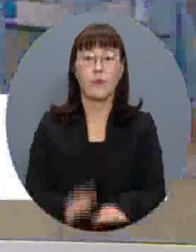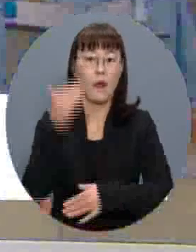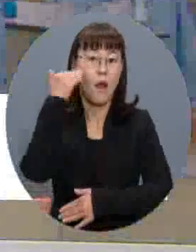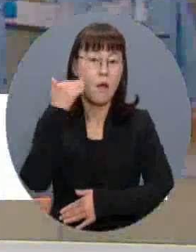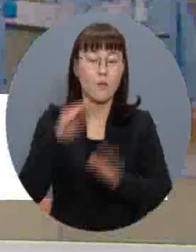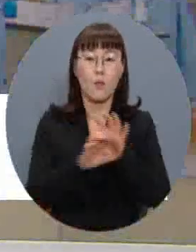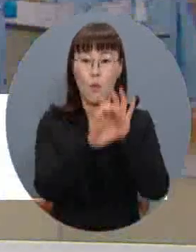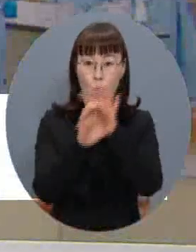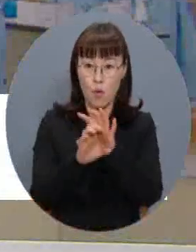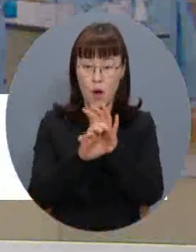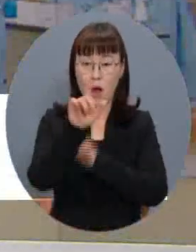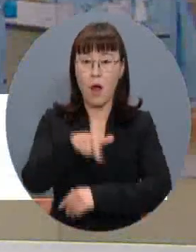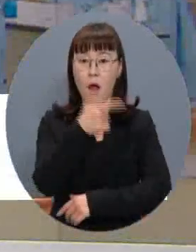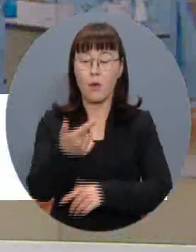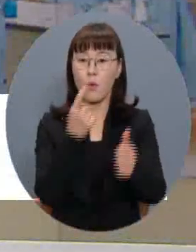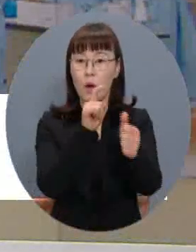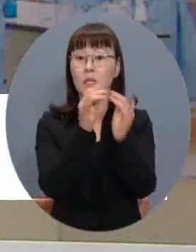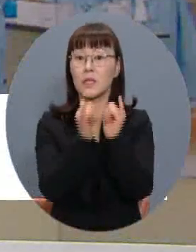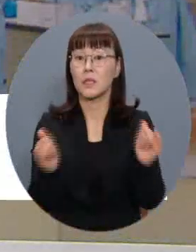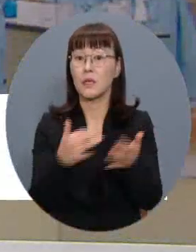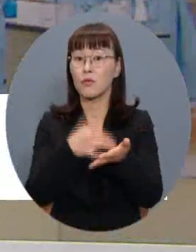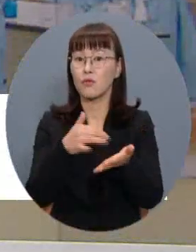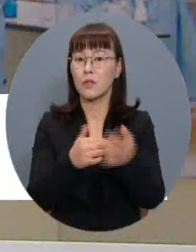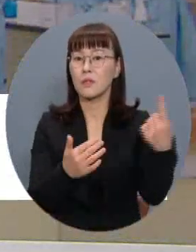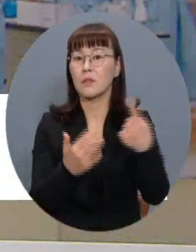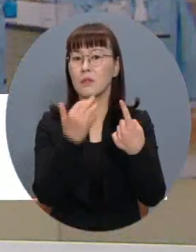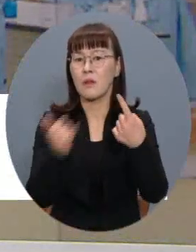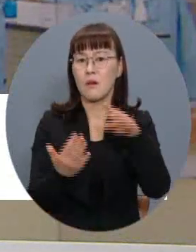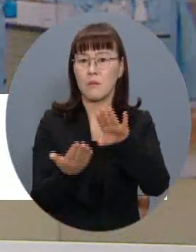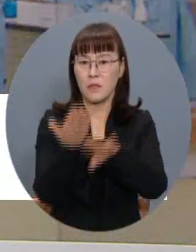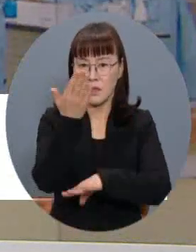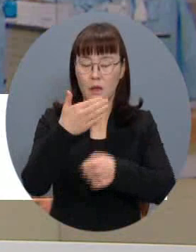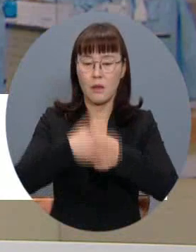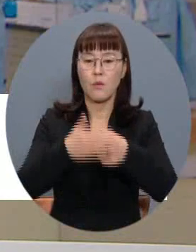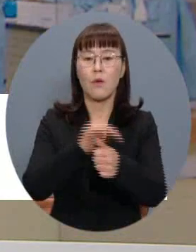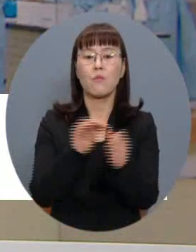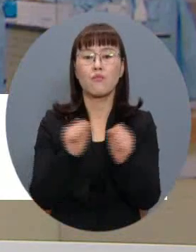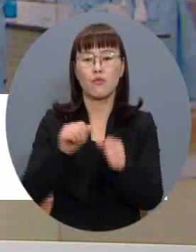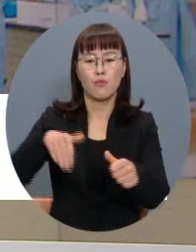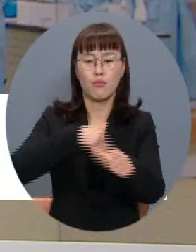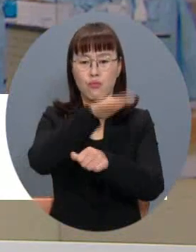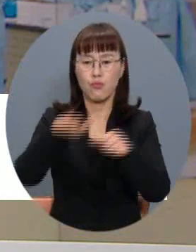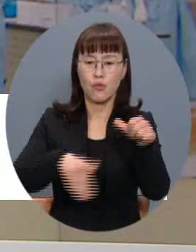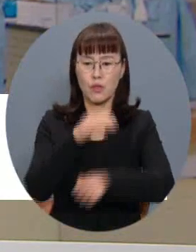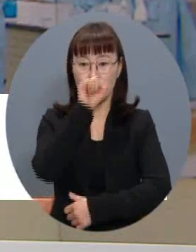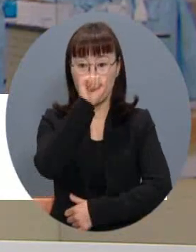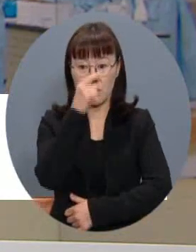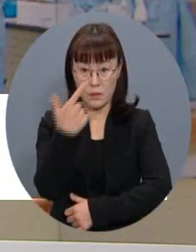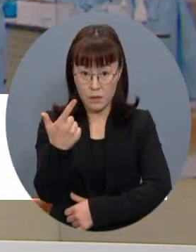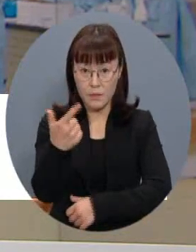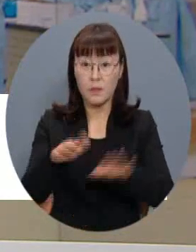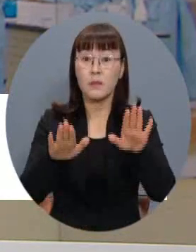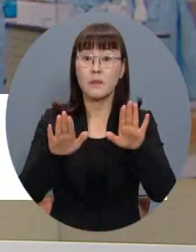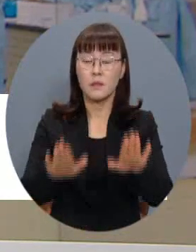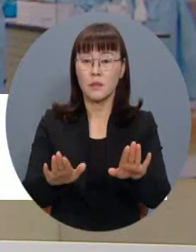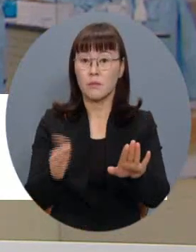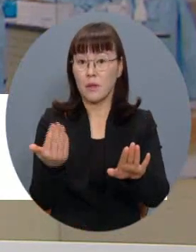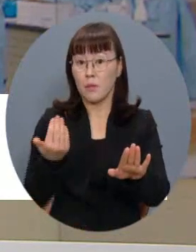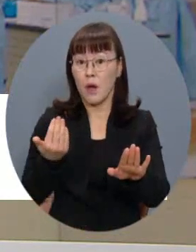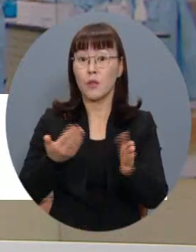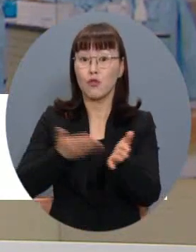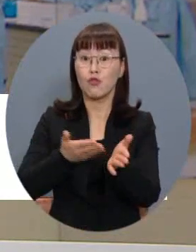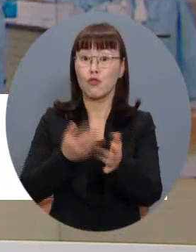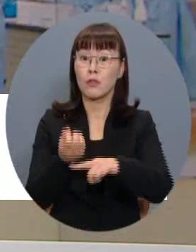국내 코로나19 하루 확진 환자가 1,000명을 넘어선 가운데 대구 경북 상황도 심상치가 않습니다. 앞서도